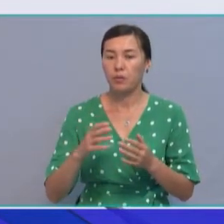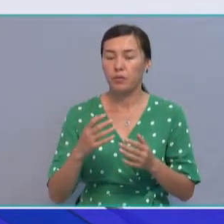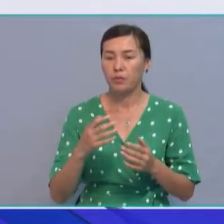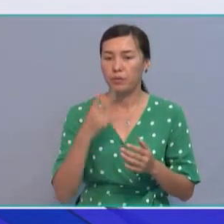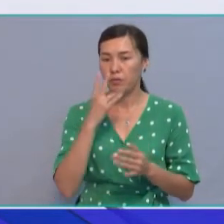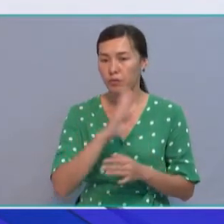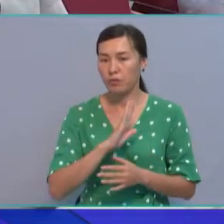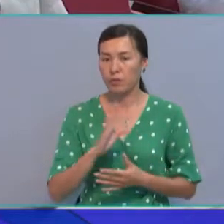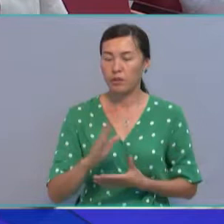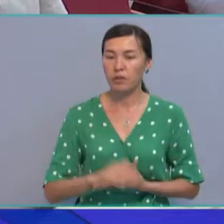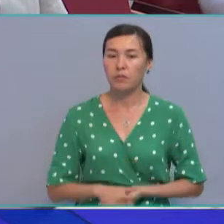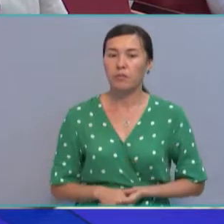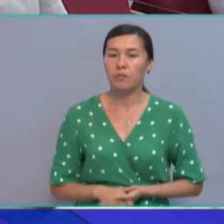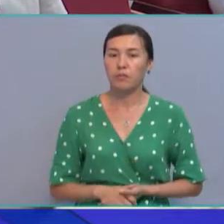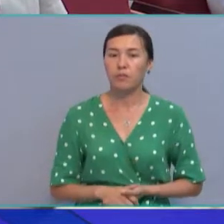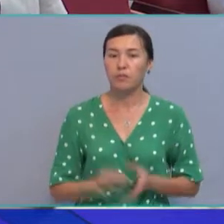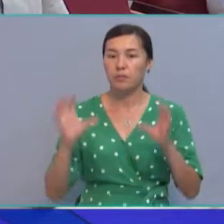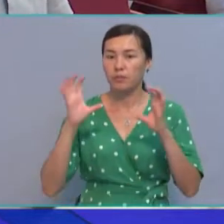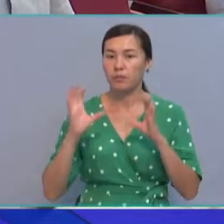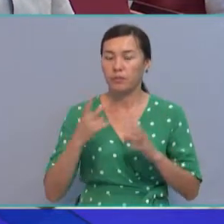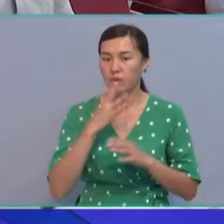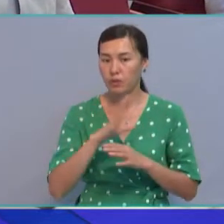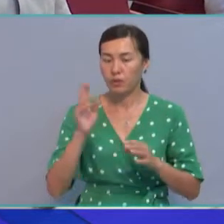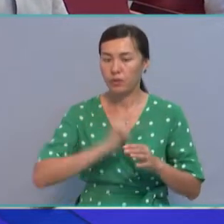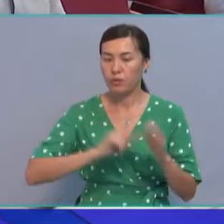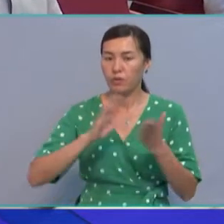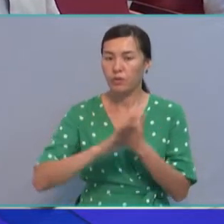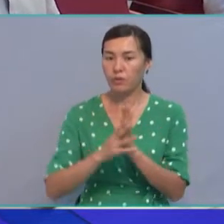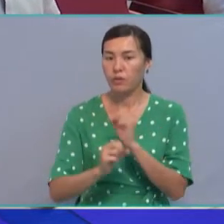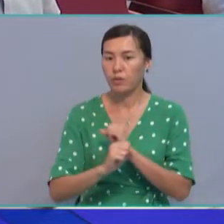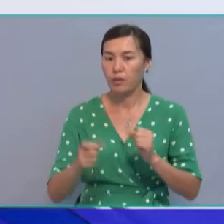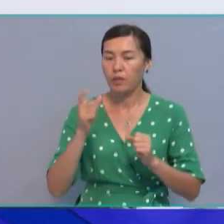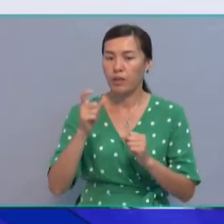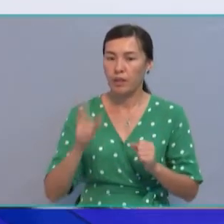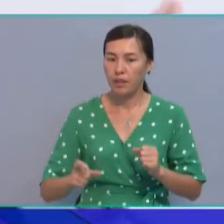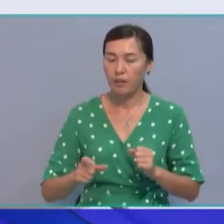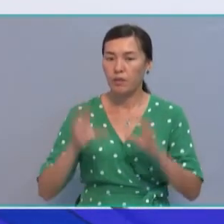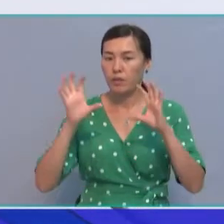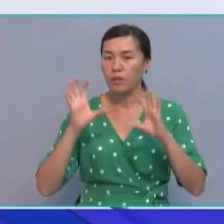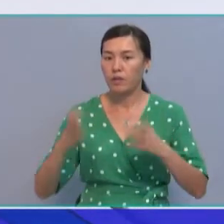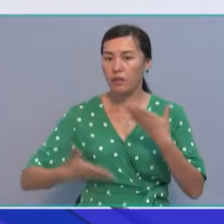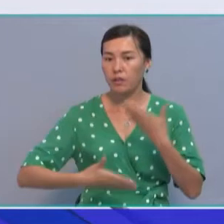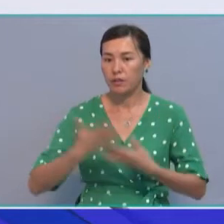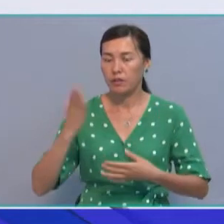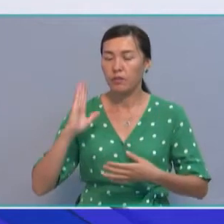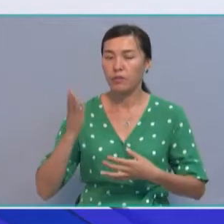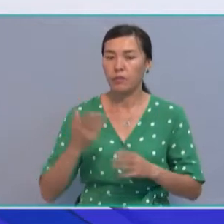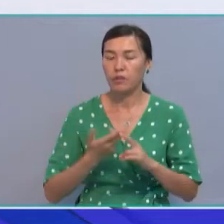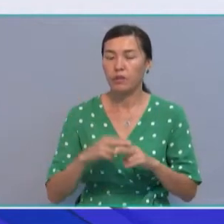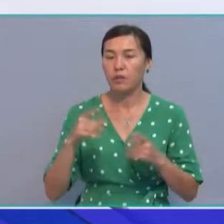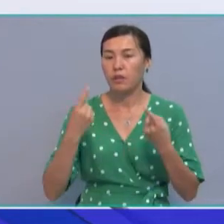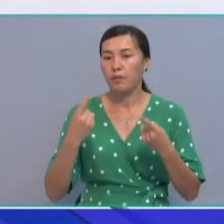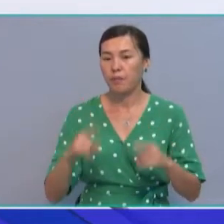орай назарын аудармай отыр. Енді заңды елемей еңбек келісім шартын жасамаған серіктестік басшылары заң алдында жауапқа тартылады. Бұл